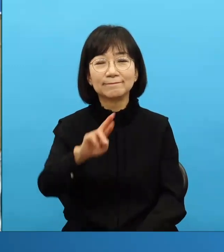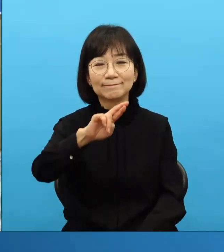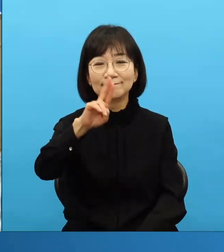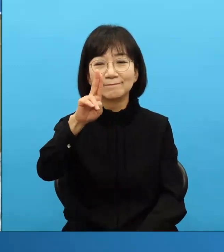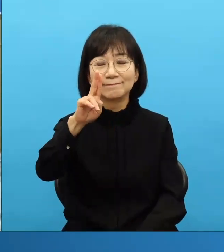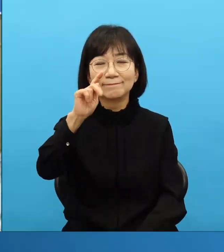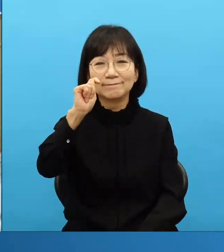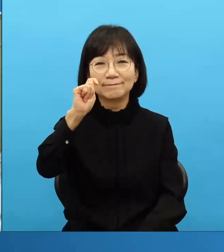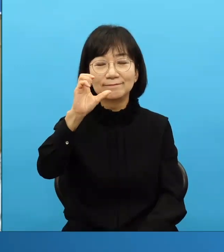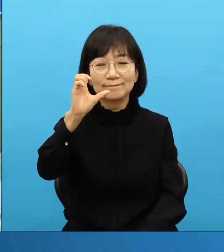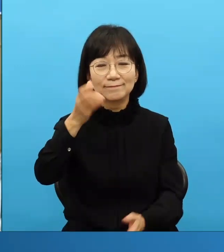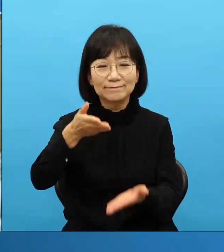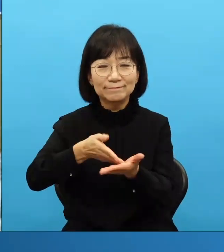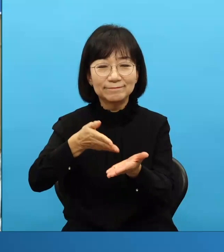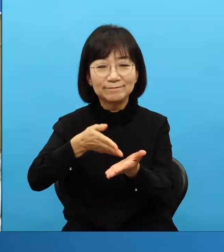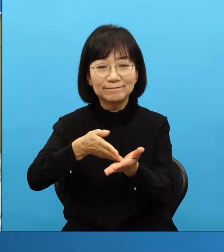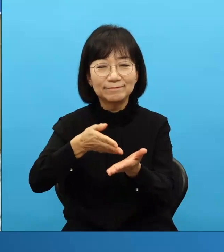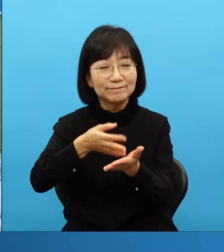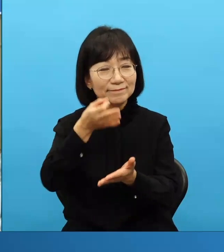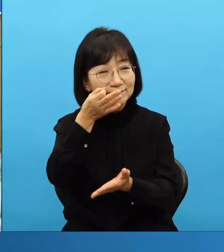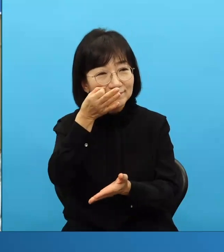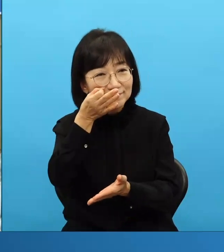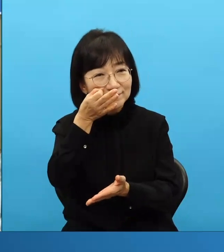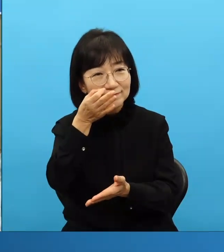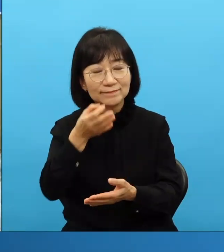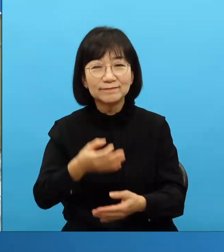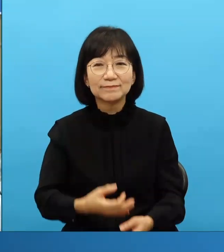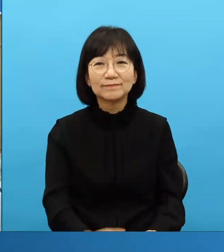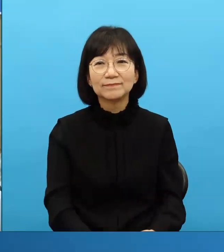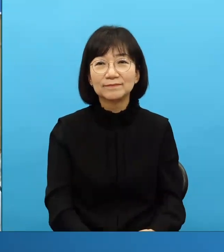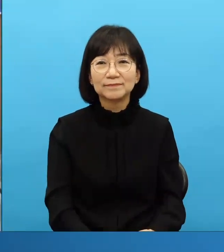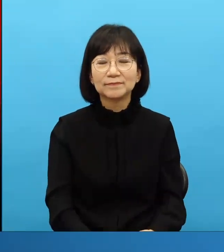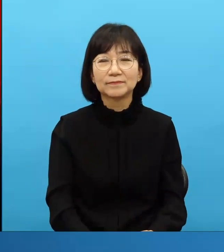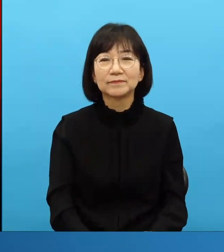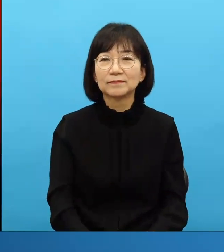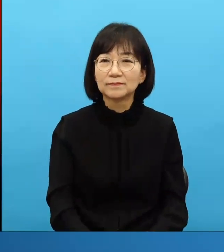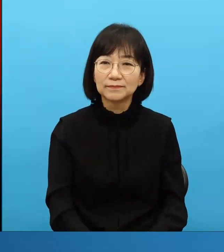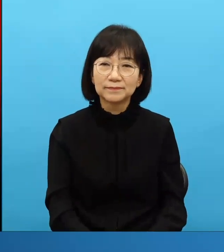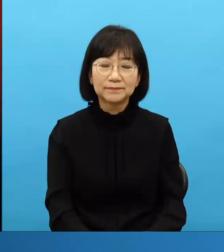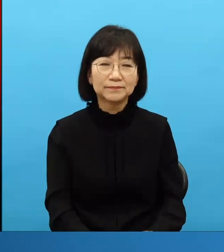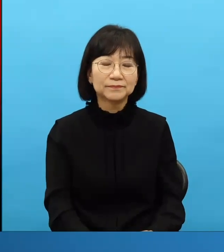RTC 뉴스 시청하도록 하겠습니다. This time we'll watch the RTC news.